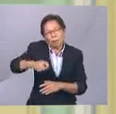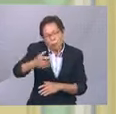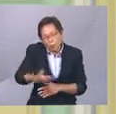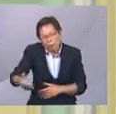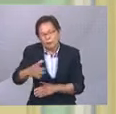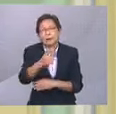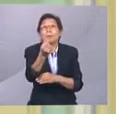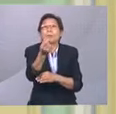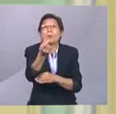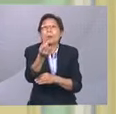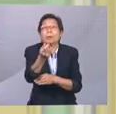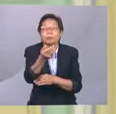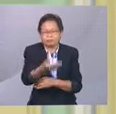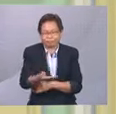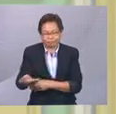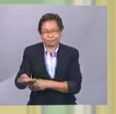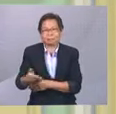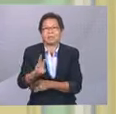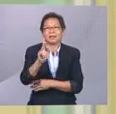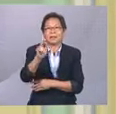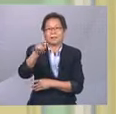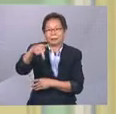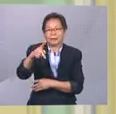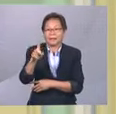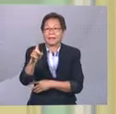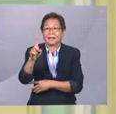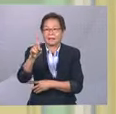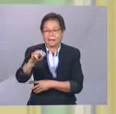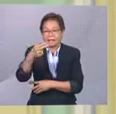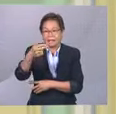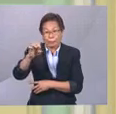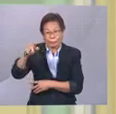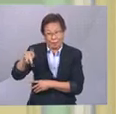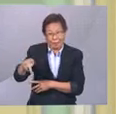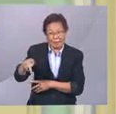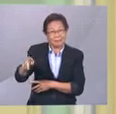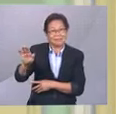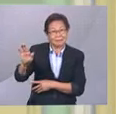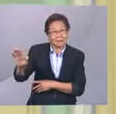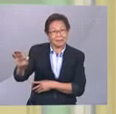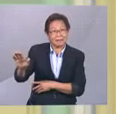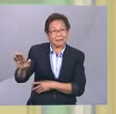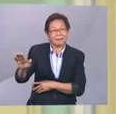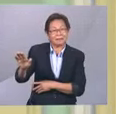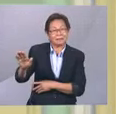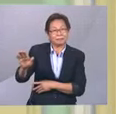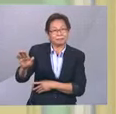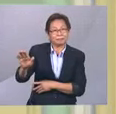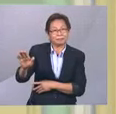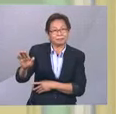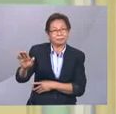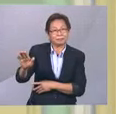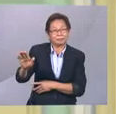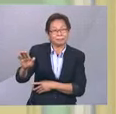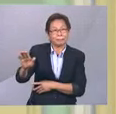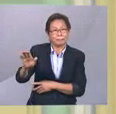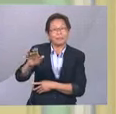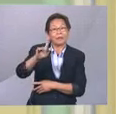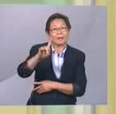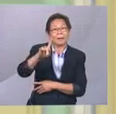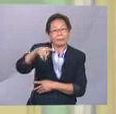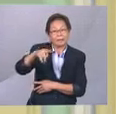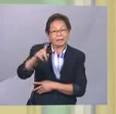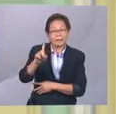barangan kepedean icip ataupun Kementerian Perdagangan dalam negeri dan hal ehwal